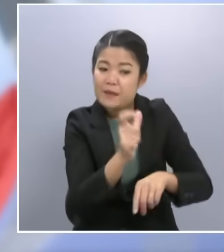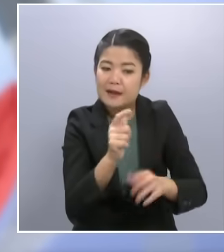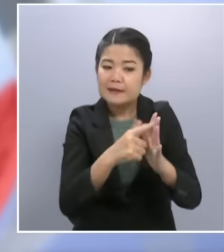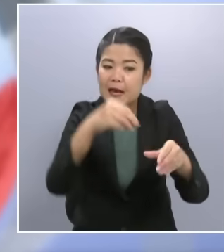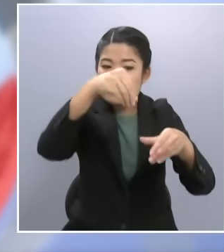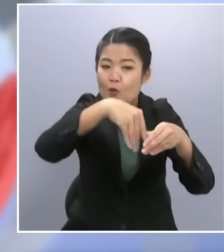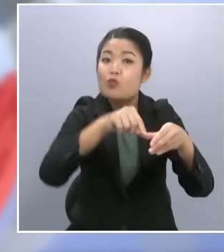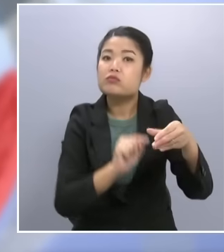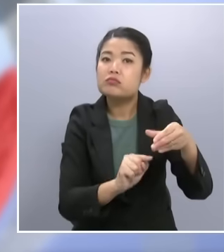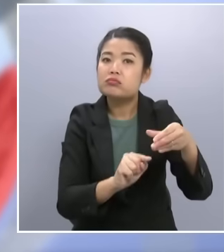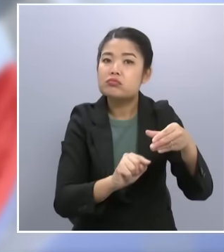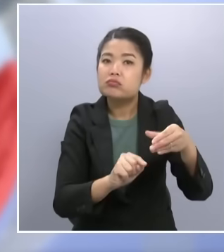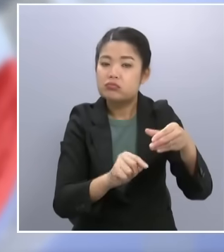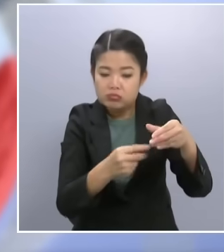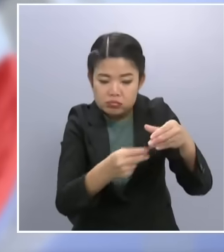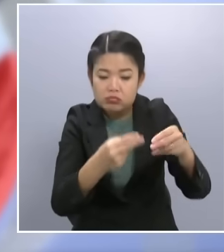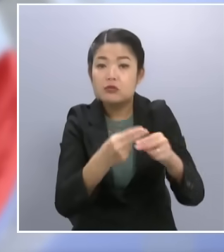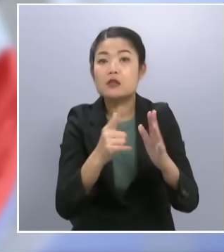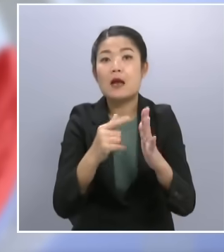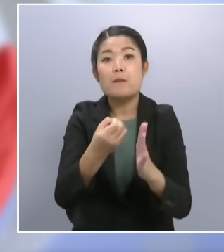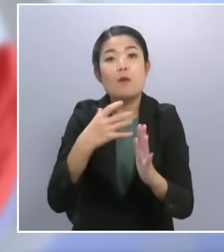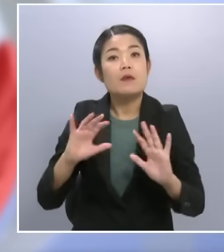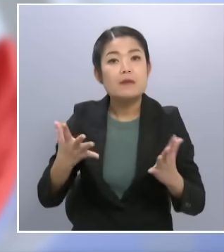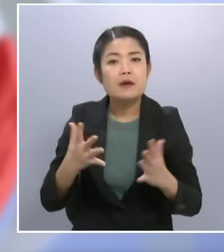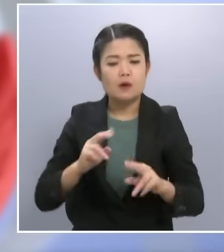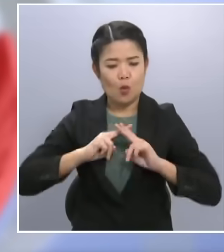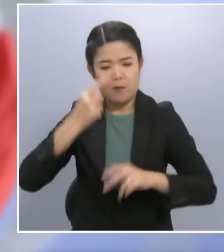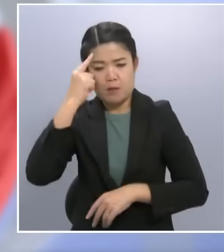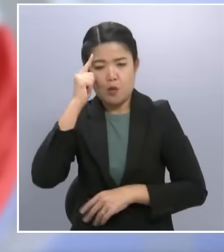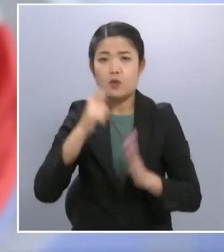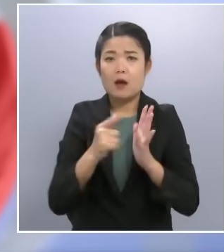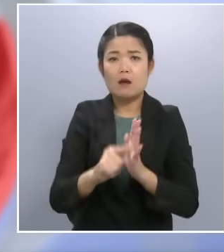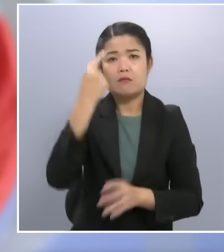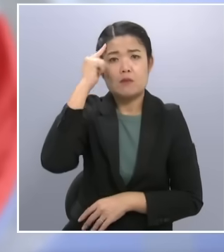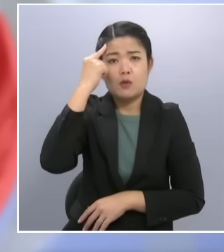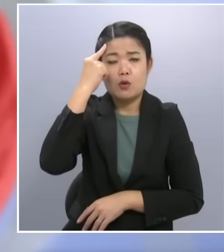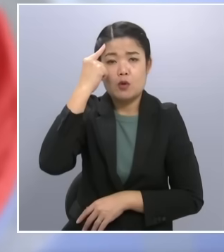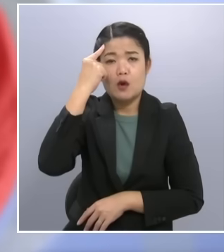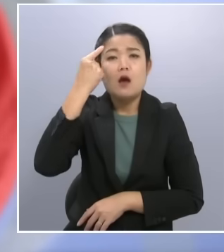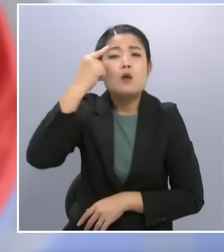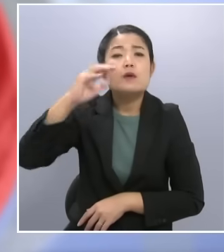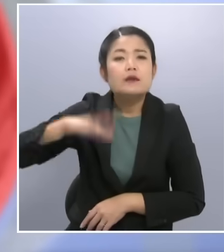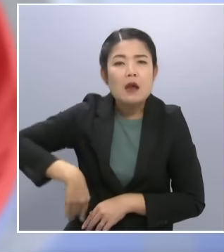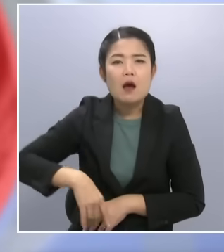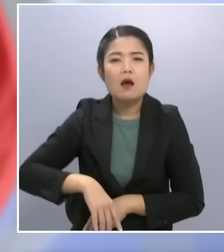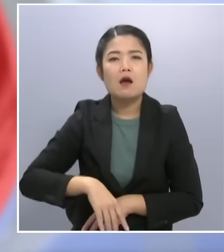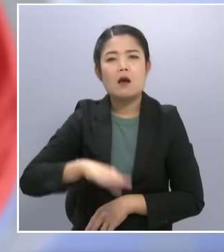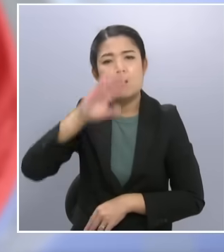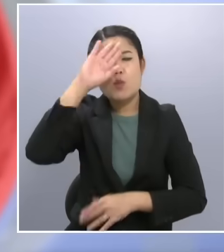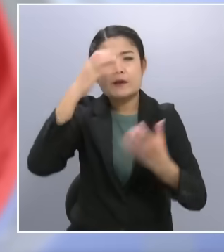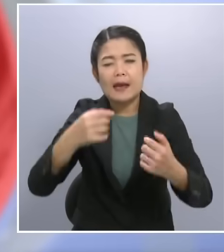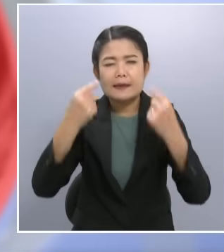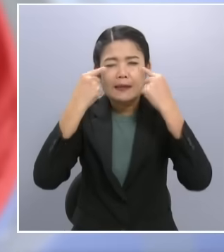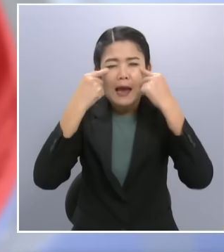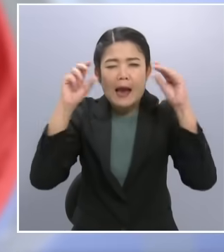ในเท่านั้นเพราะฉะนั้นเนี่ยเธอก็เลยไม่รู้เธอแพ้ยาอะไรกว่าที่เธอจะรู้ก็คือสุดท้ายจะเป็นหนักมากแล้วแล้วตาเกือบ